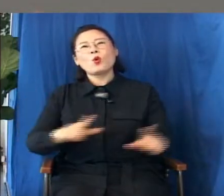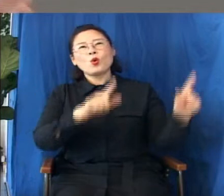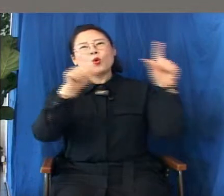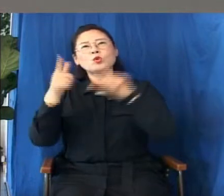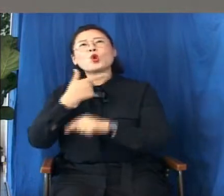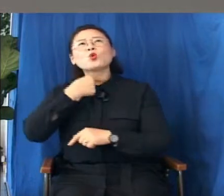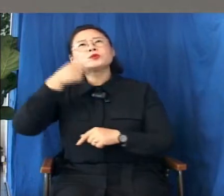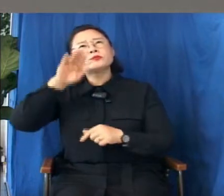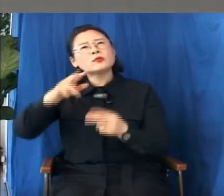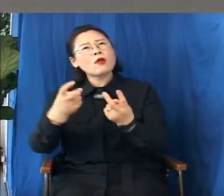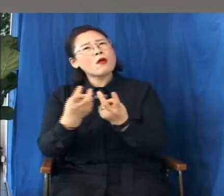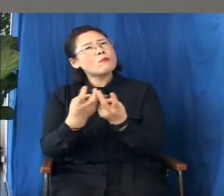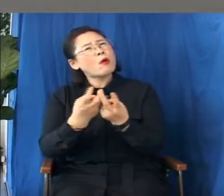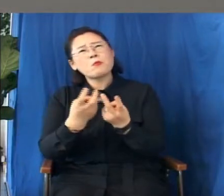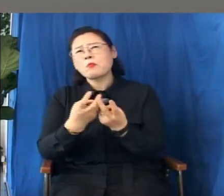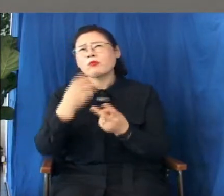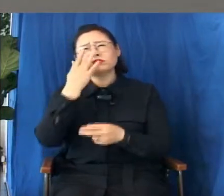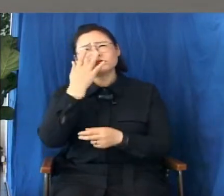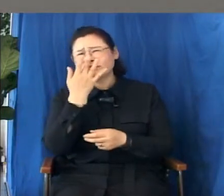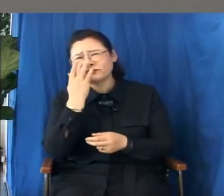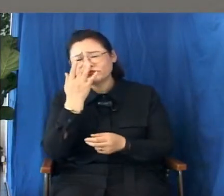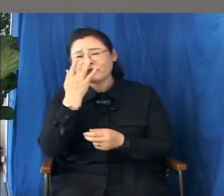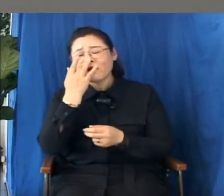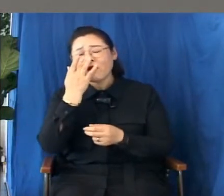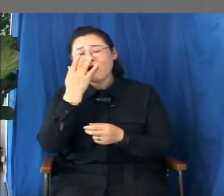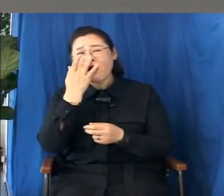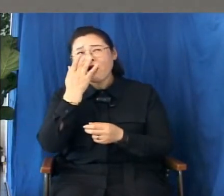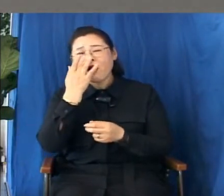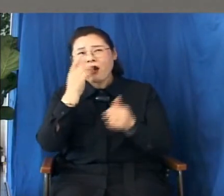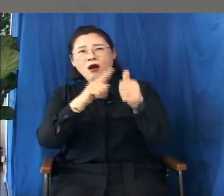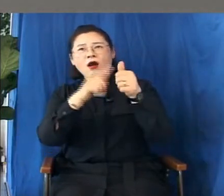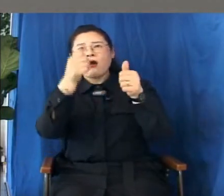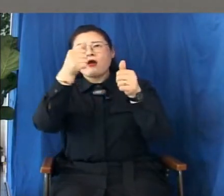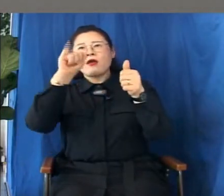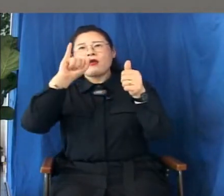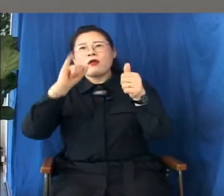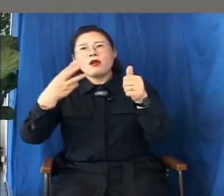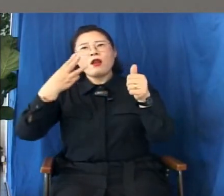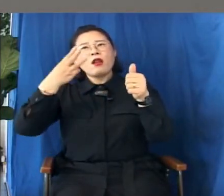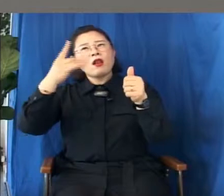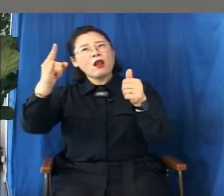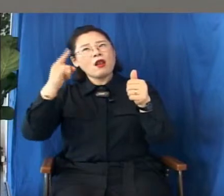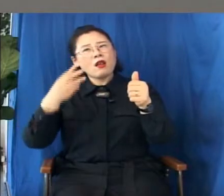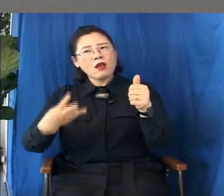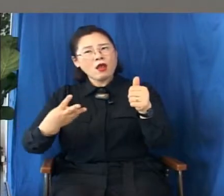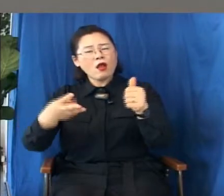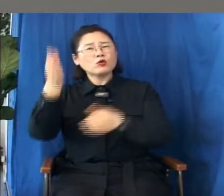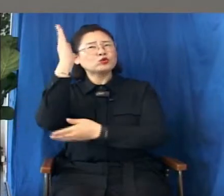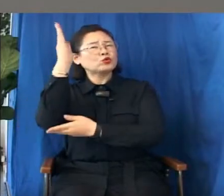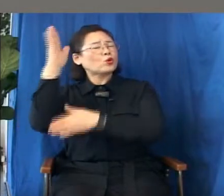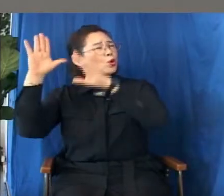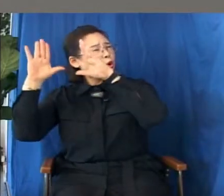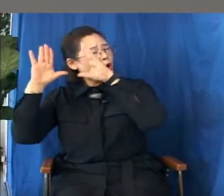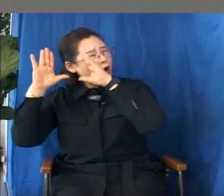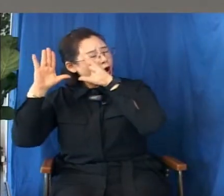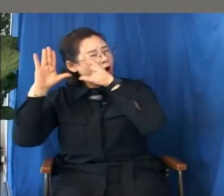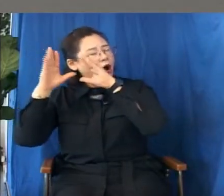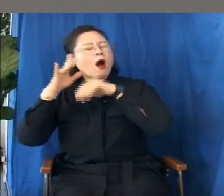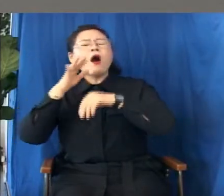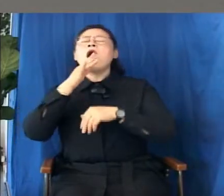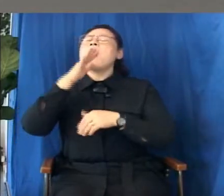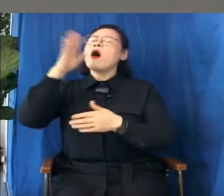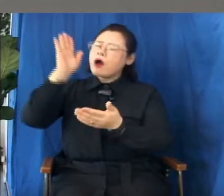모르다가 이렇게 살면 된다. 그러고서 자기들이 할 수 있는 수준의 어떤 일들을